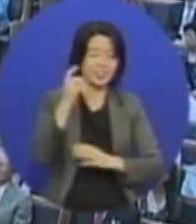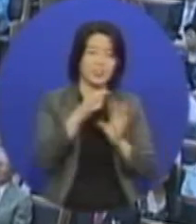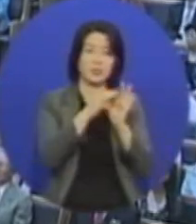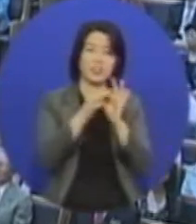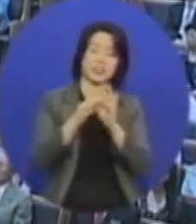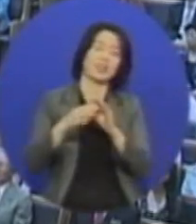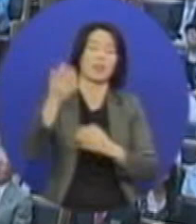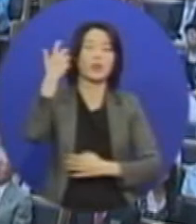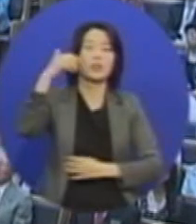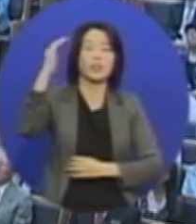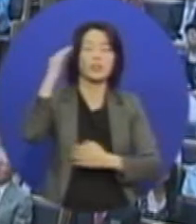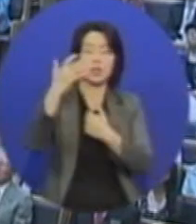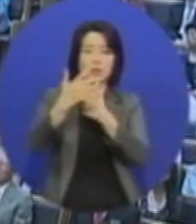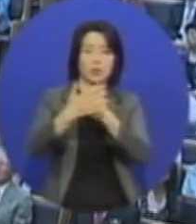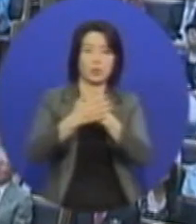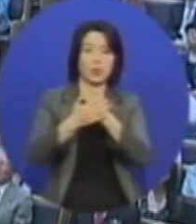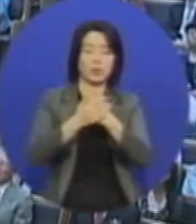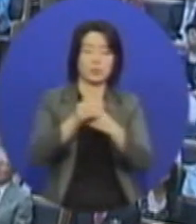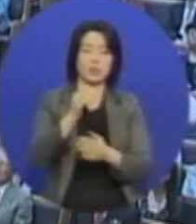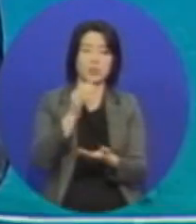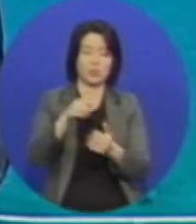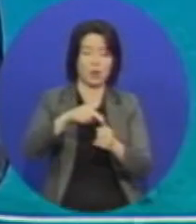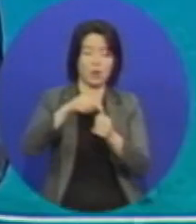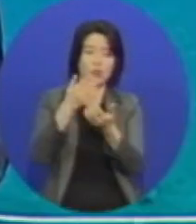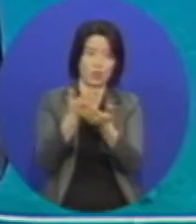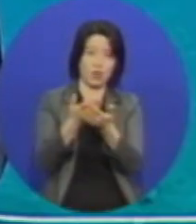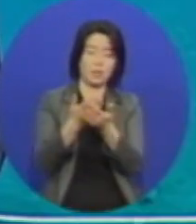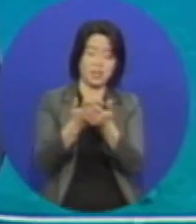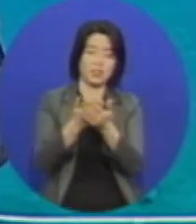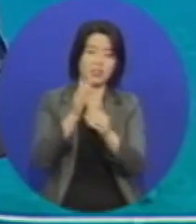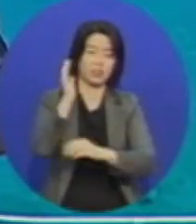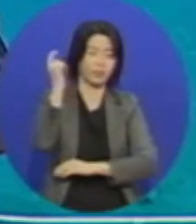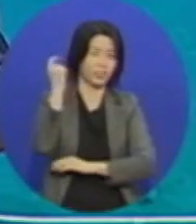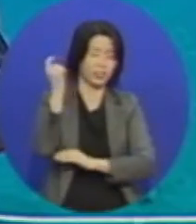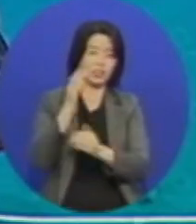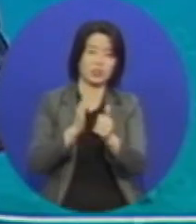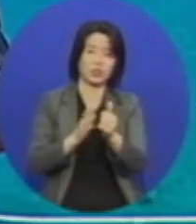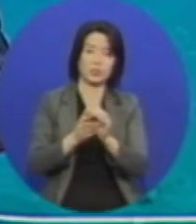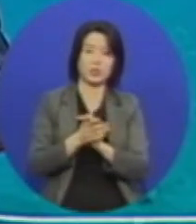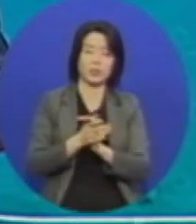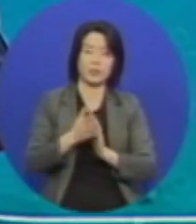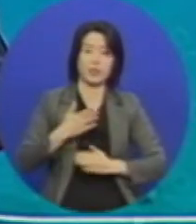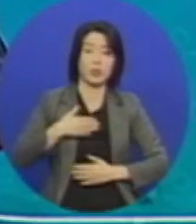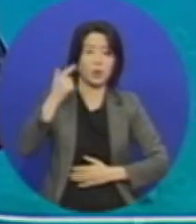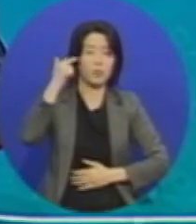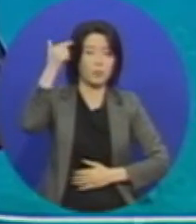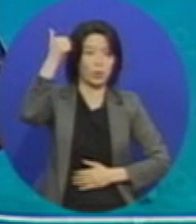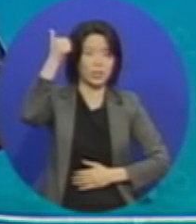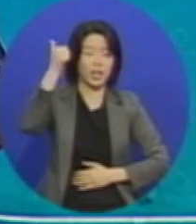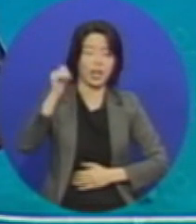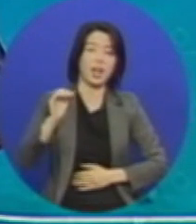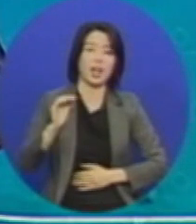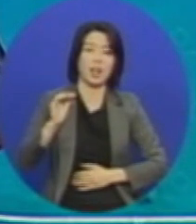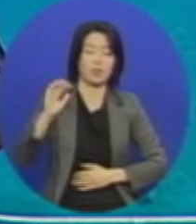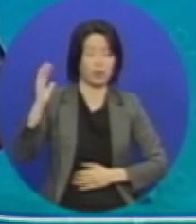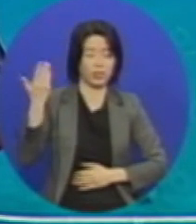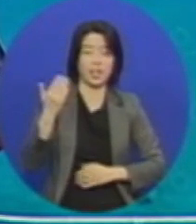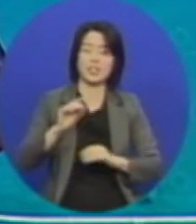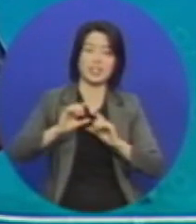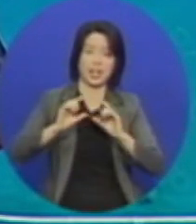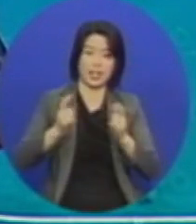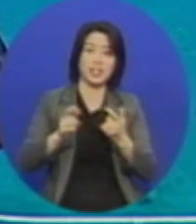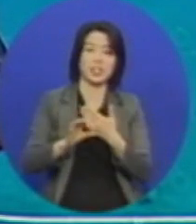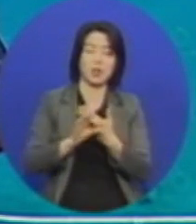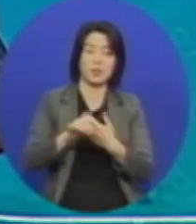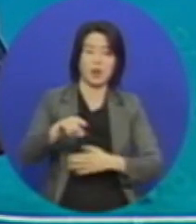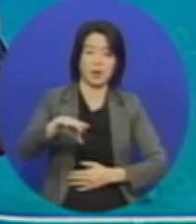도우심을 구하시면 서 말씀을 들으시면 좋겠습니다 저도 목사가 되지 않았다면 아마 이